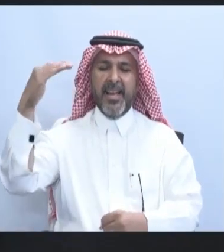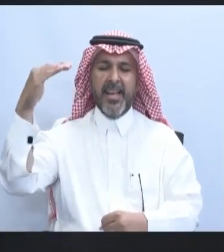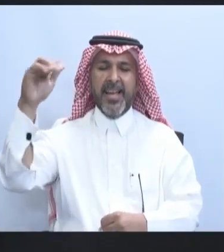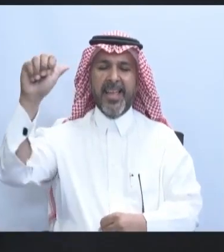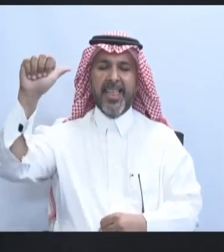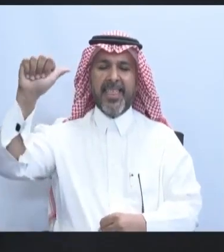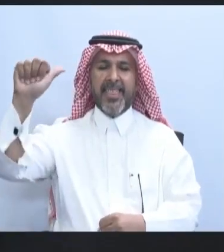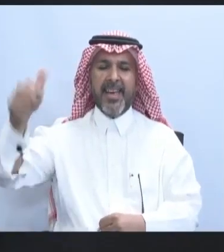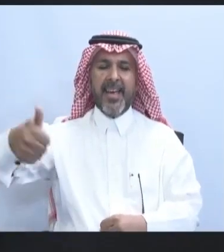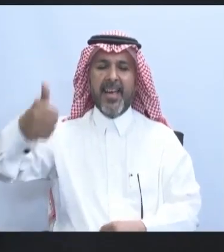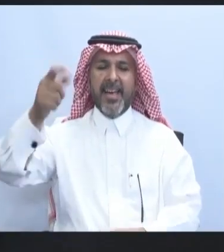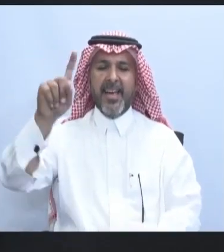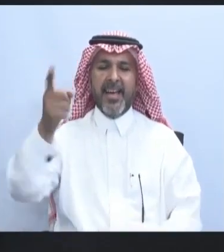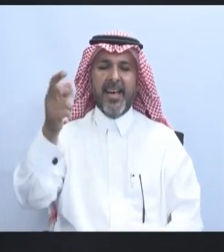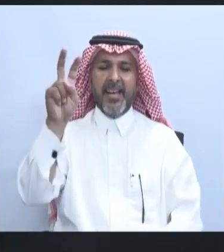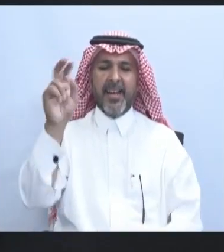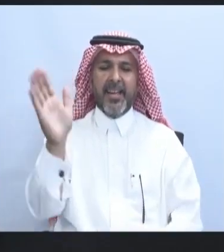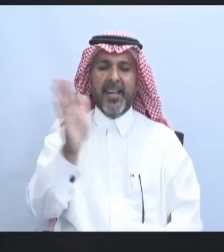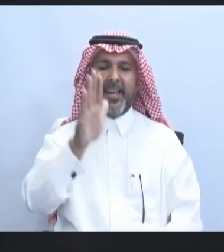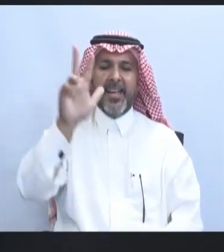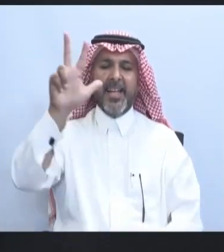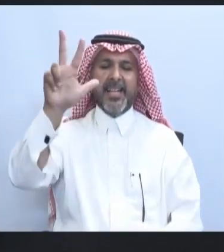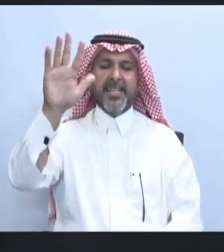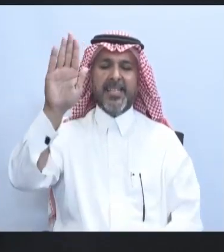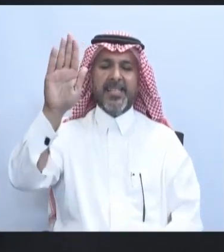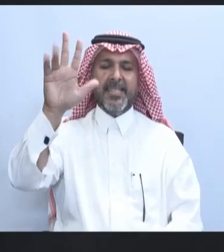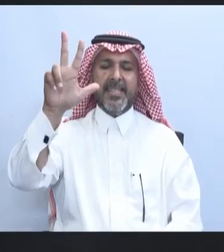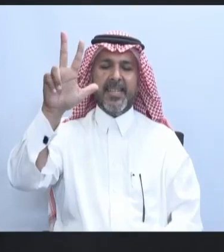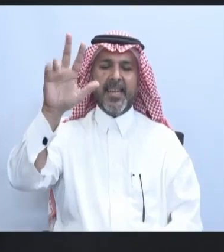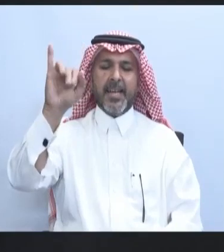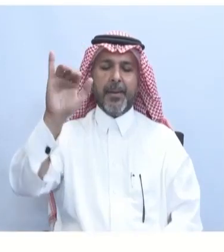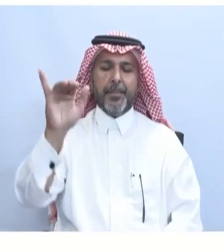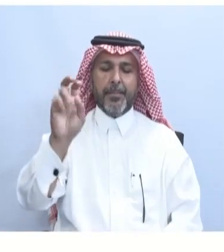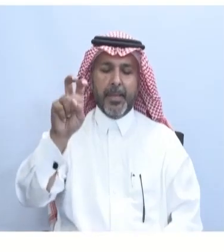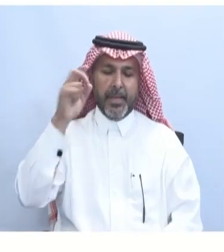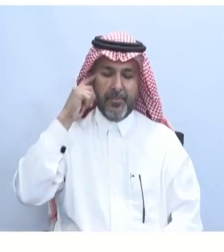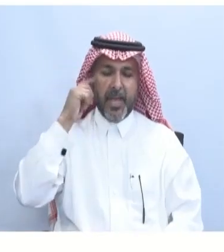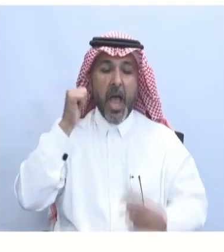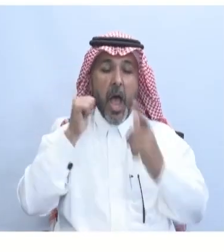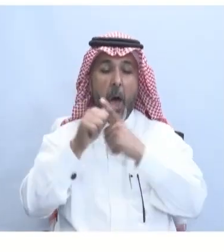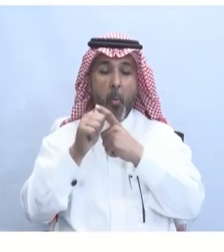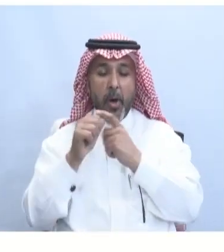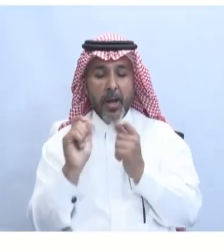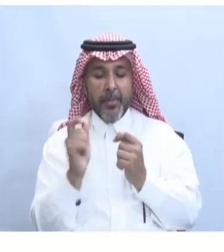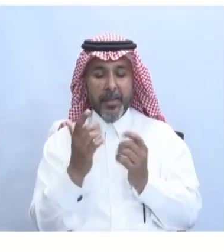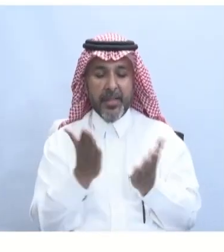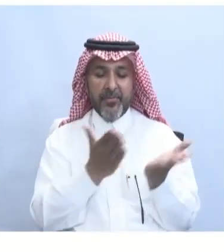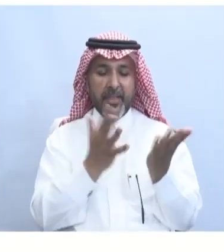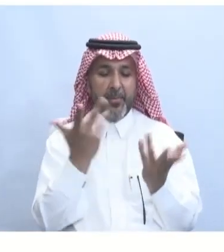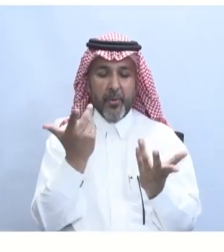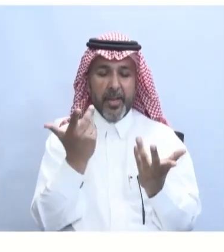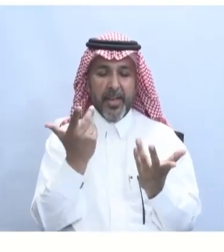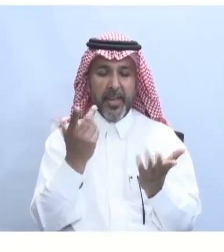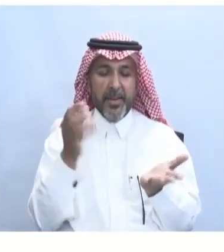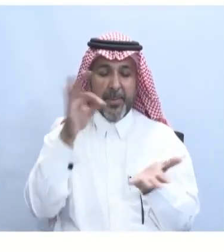الحضاره الاسلاميه نعم احسنتم انطلقت الحضاره الاسلاميه كما نعلم رائعين